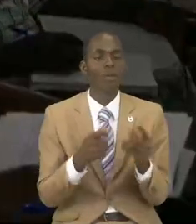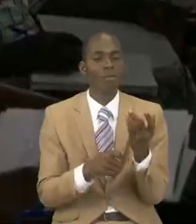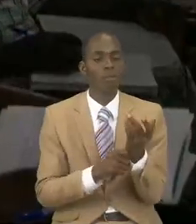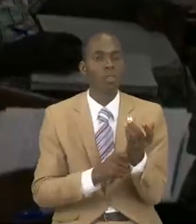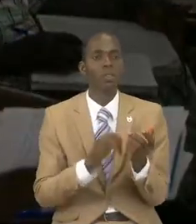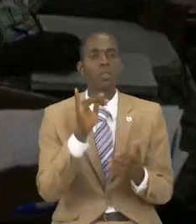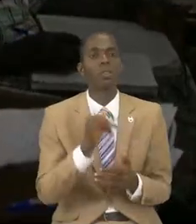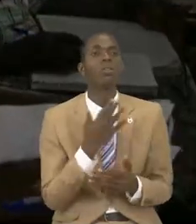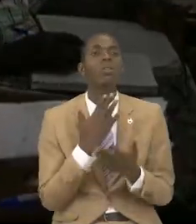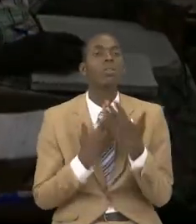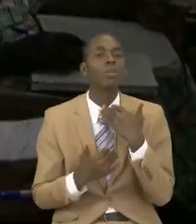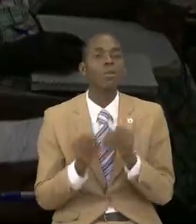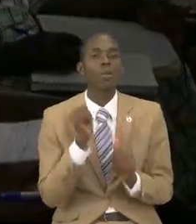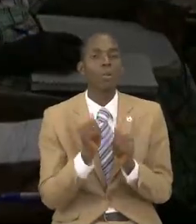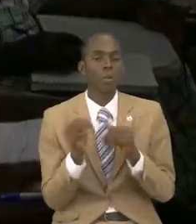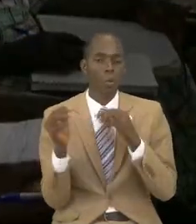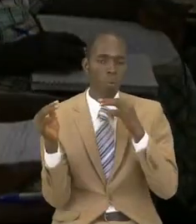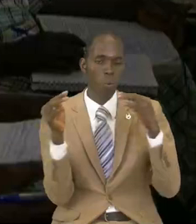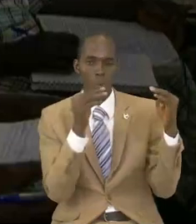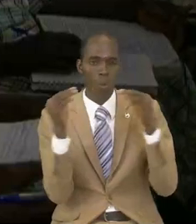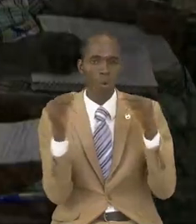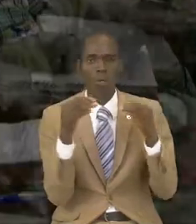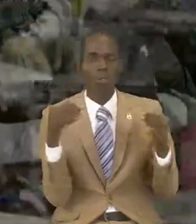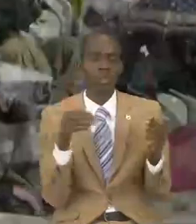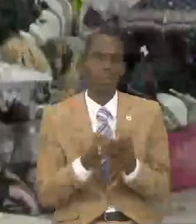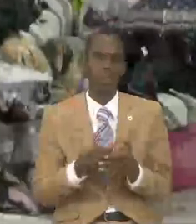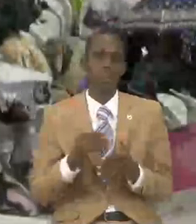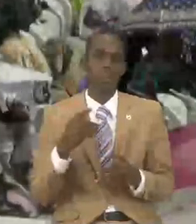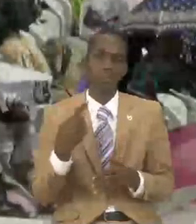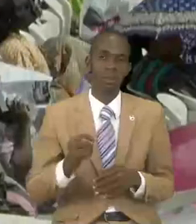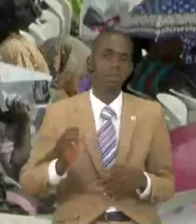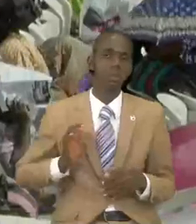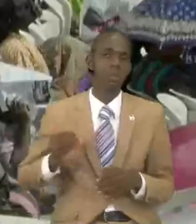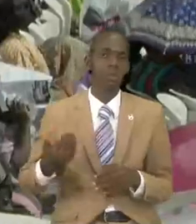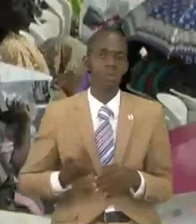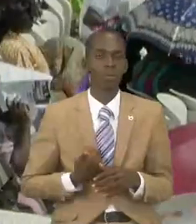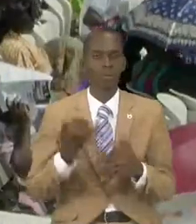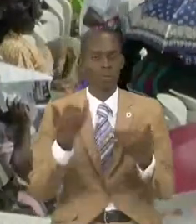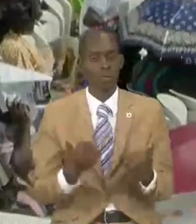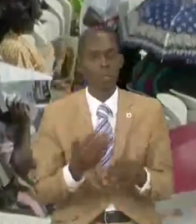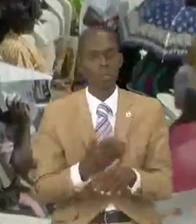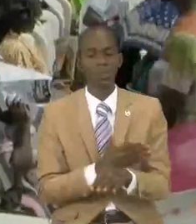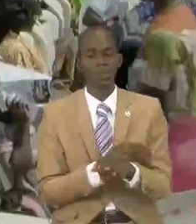Abstenez-vous des convoitises charnelles qui livrent la guerre à l'âme.